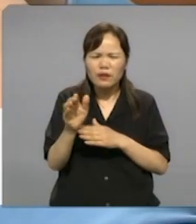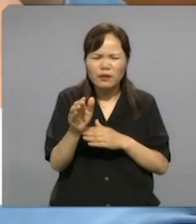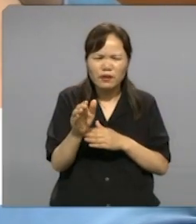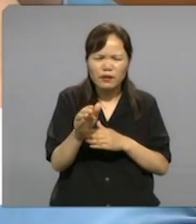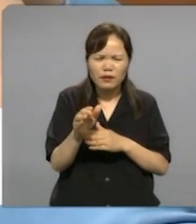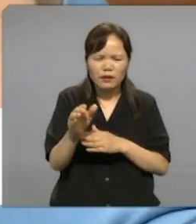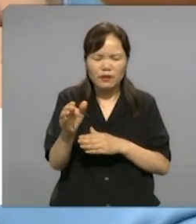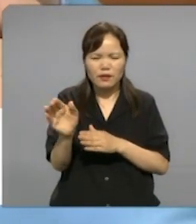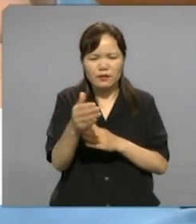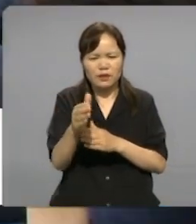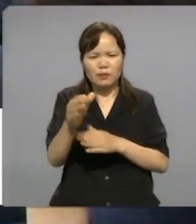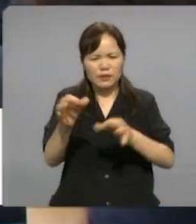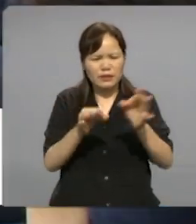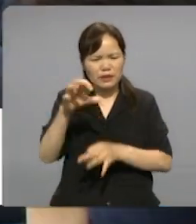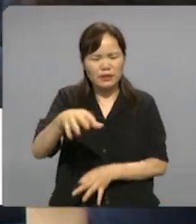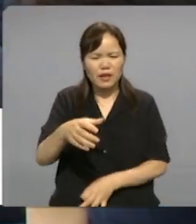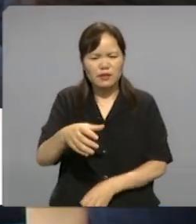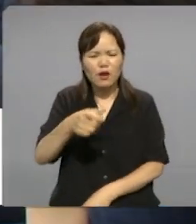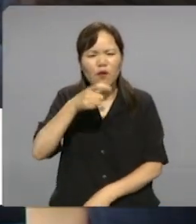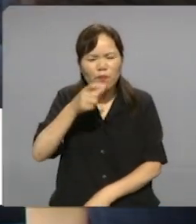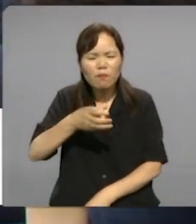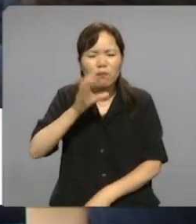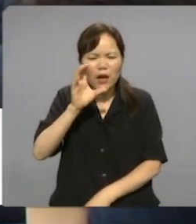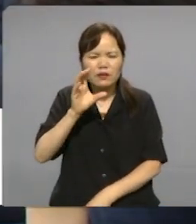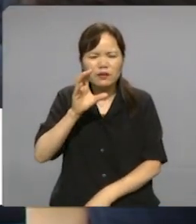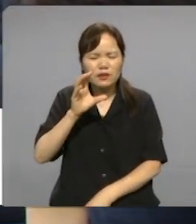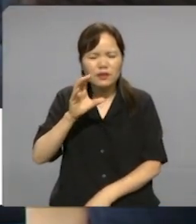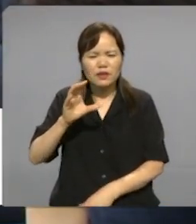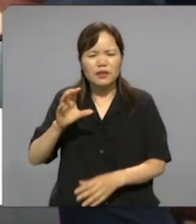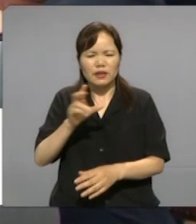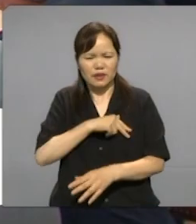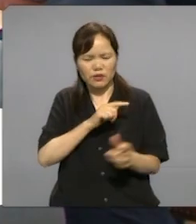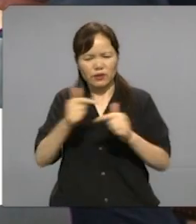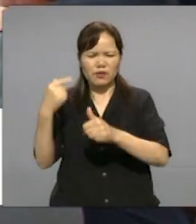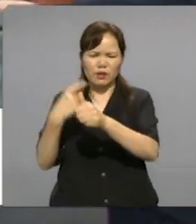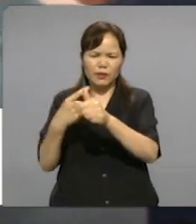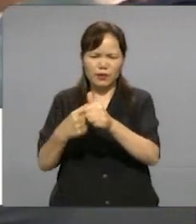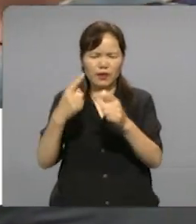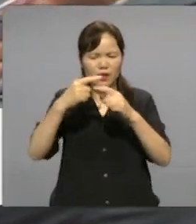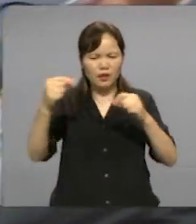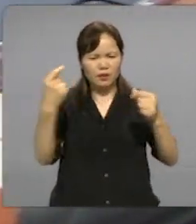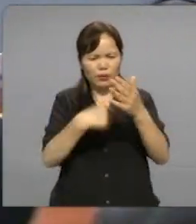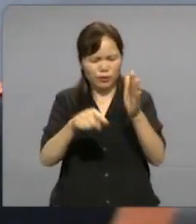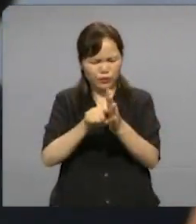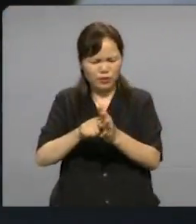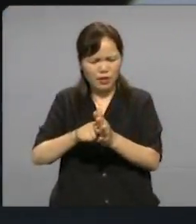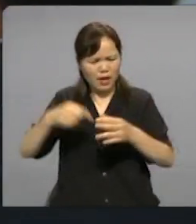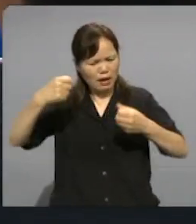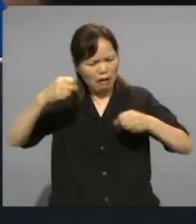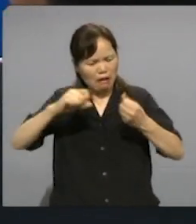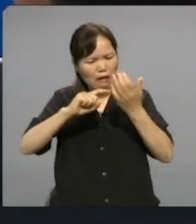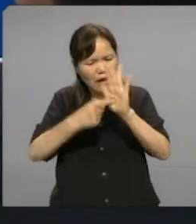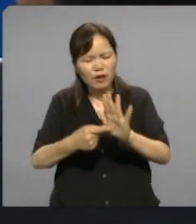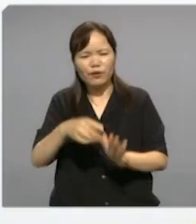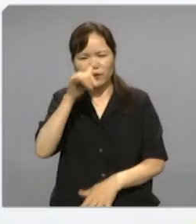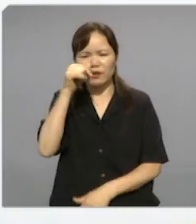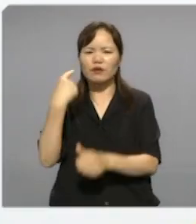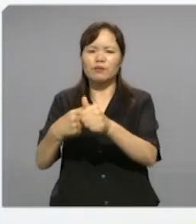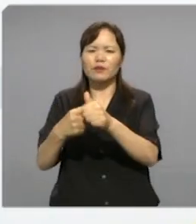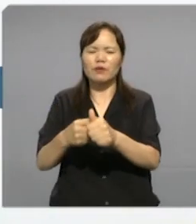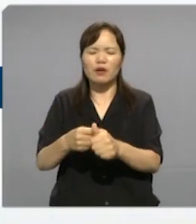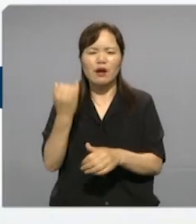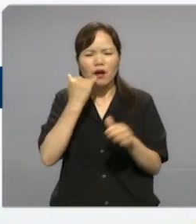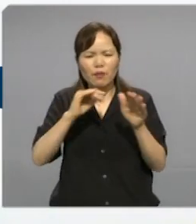마신 국민의힘 의원들을 거론하며 국민 건강을 외면한 채 쇼를 하고 있다고 맹비난했습니다. 바닷물